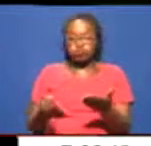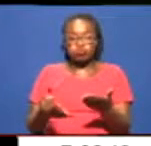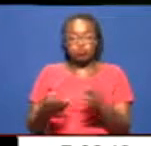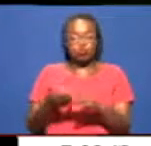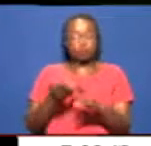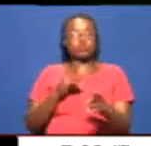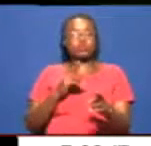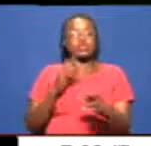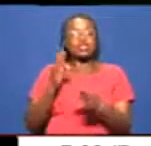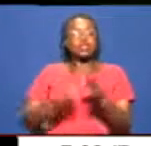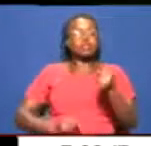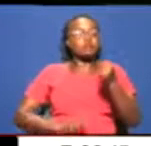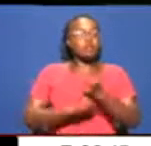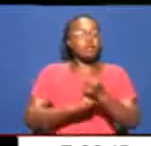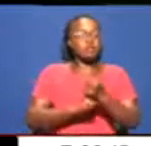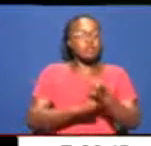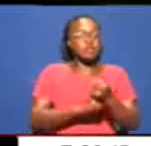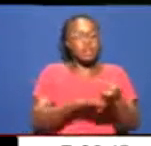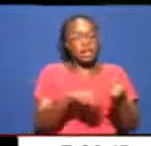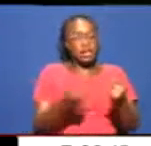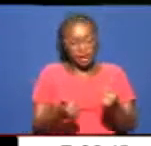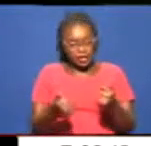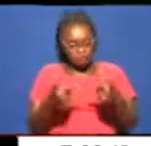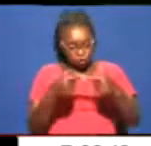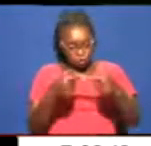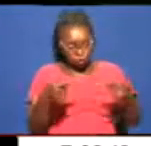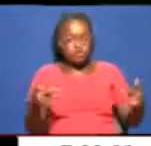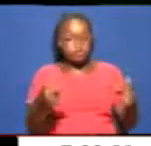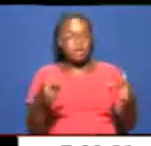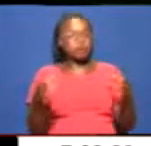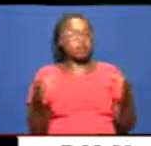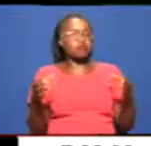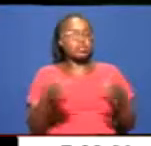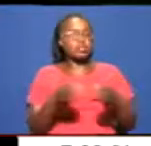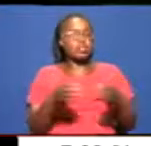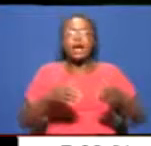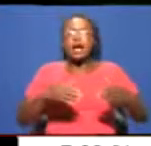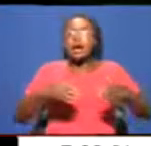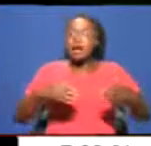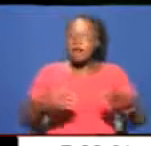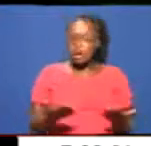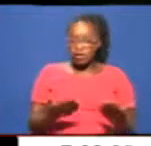atashabikia sera za chama kinzani. Tunatarajia kuona jinsi ambavyo wabunge